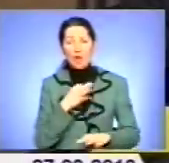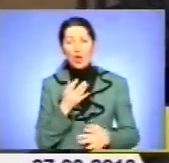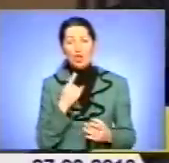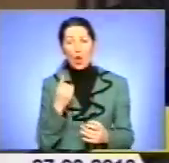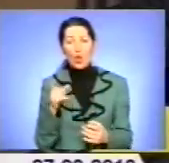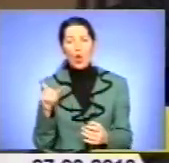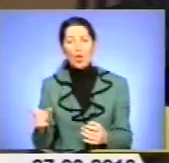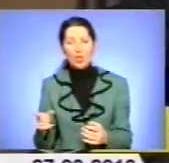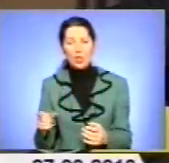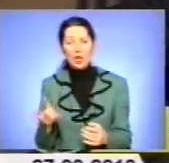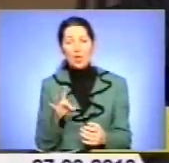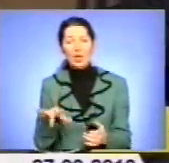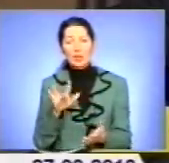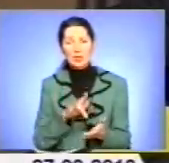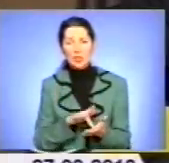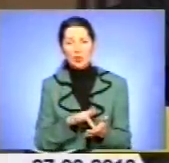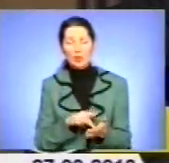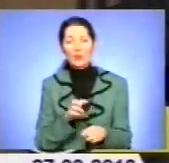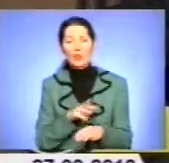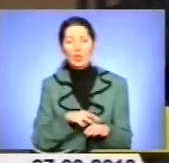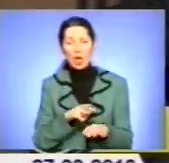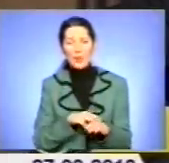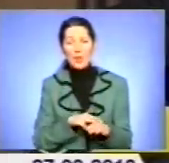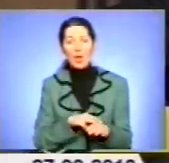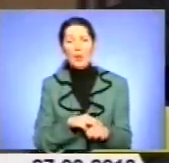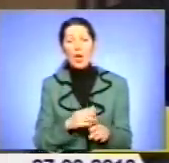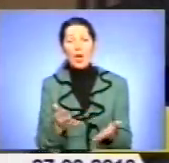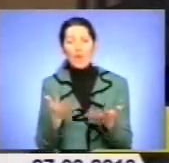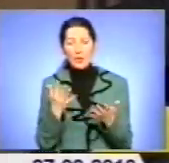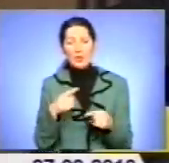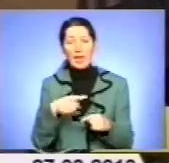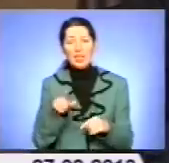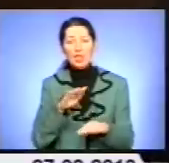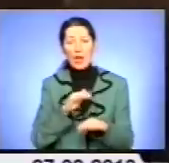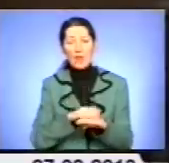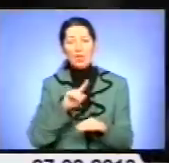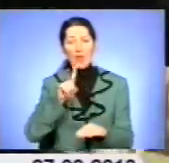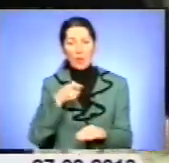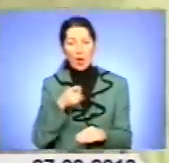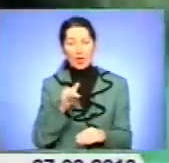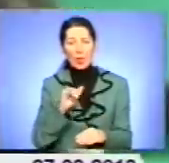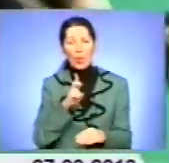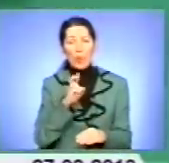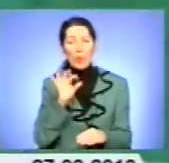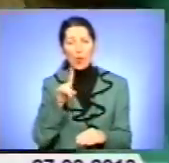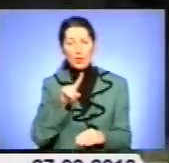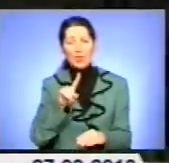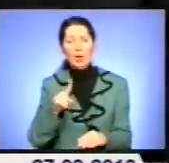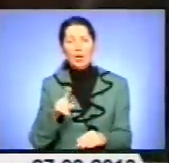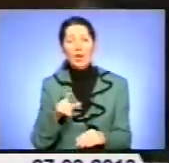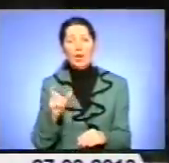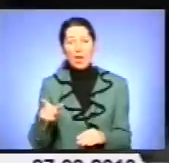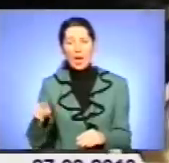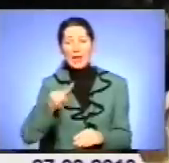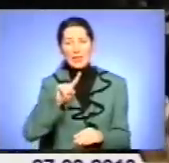УБОЗу в ході оперативного супроводу по кримінальному правопорушенню виявлено інші факти вимагань. УБОЗівці вимагачів затримали під час отримання